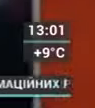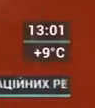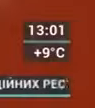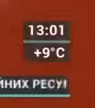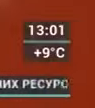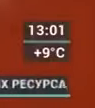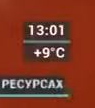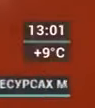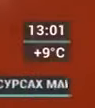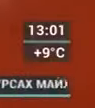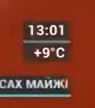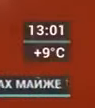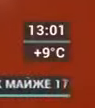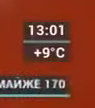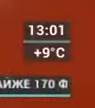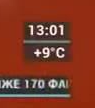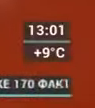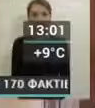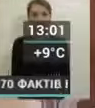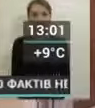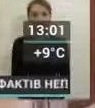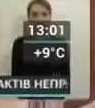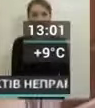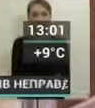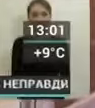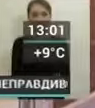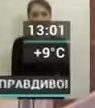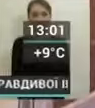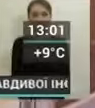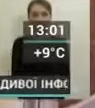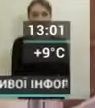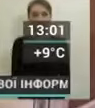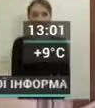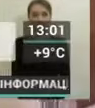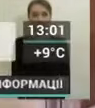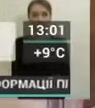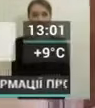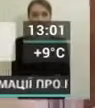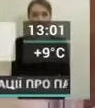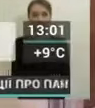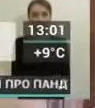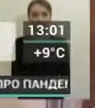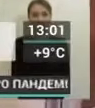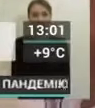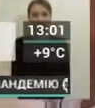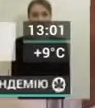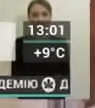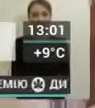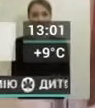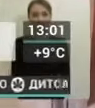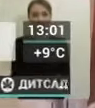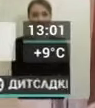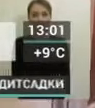ВІП-палат для багатіїв і депутатів немає. Мер Києва Віталій Кличко навідався до Олександрівської лікарні у Києві. Одягнув